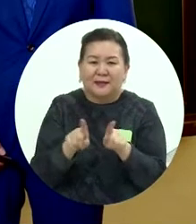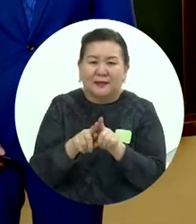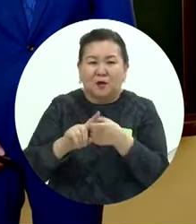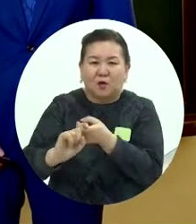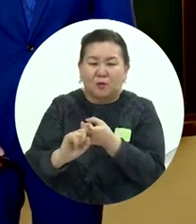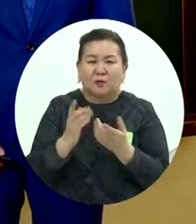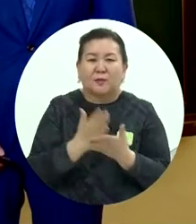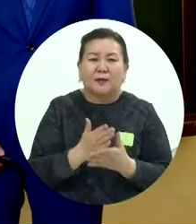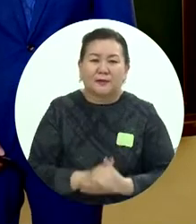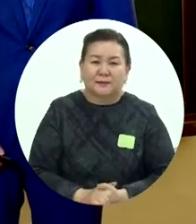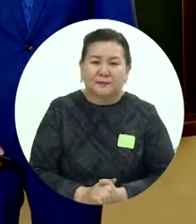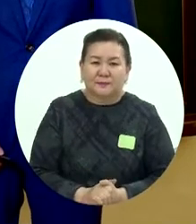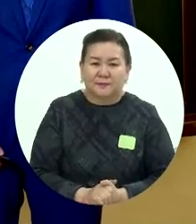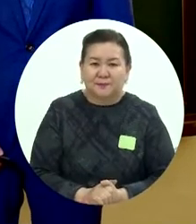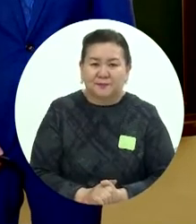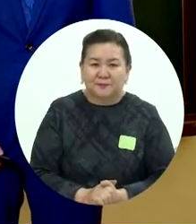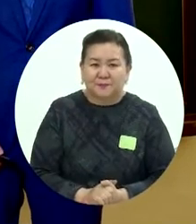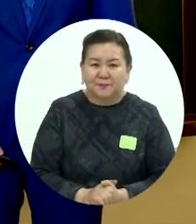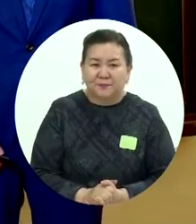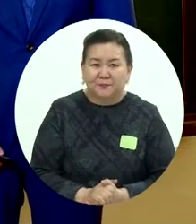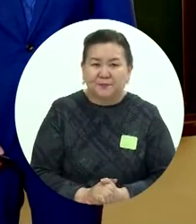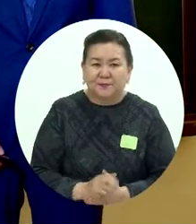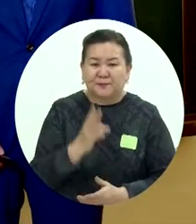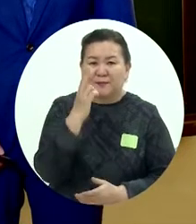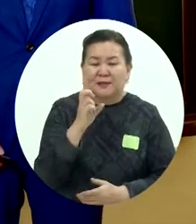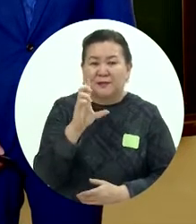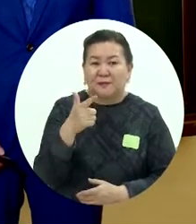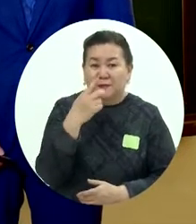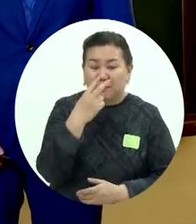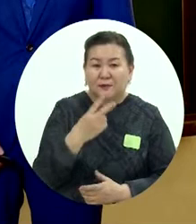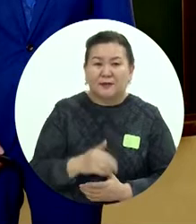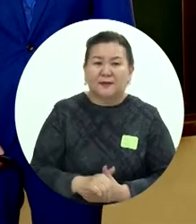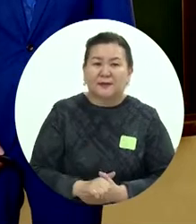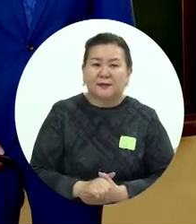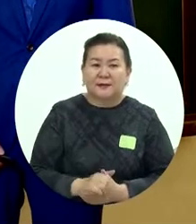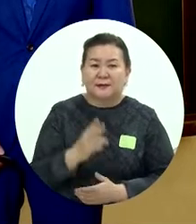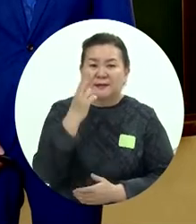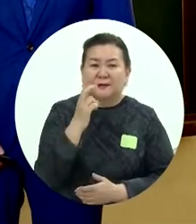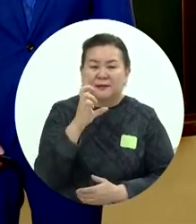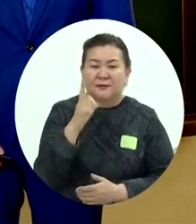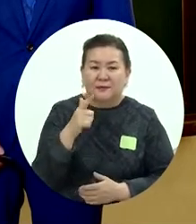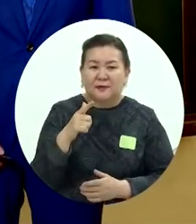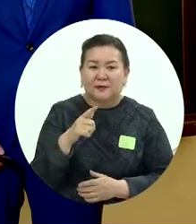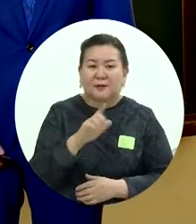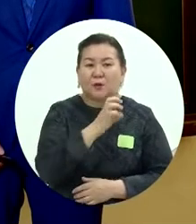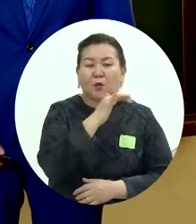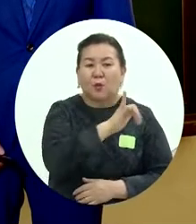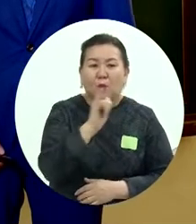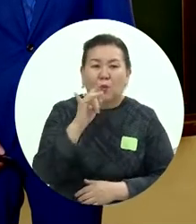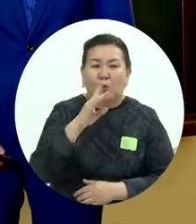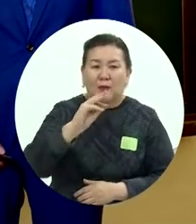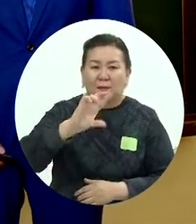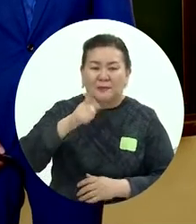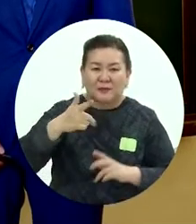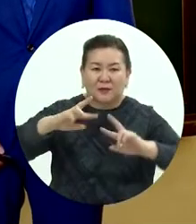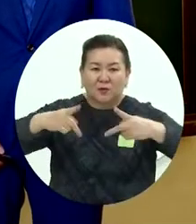цэвдэг хэлнэ. За тэгэхээр эндээс цэвдэг төлөвлөгийг аваад үзье. Цэвдэг, цэвдэг уур амьсгалын өөрчлөлтийн нөлөөгөөр